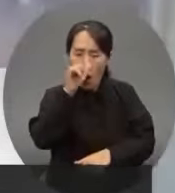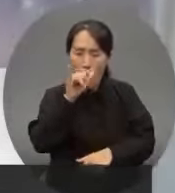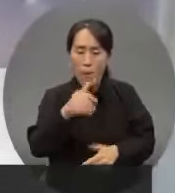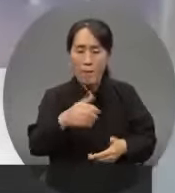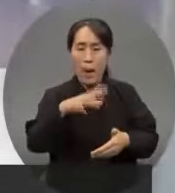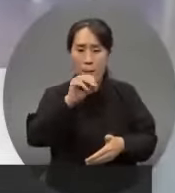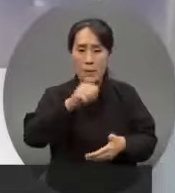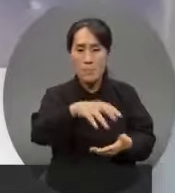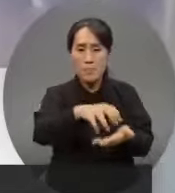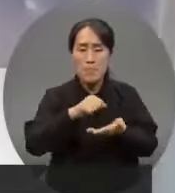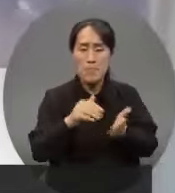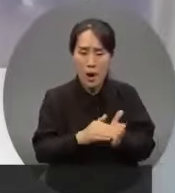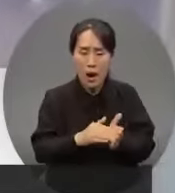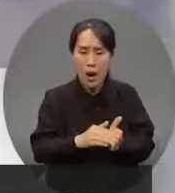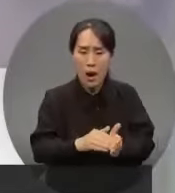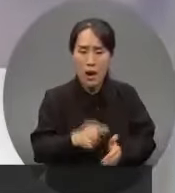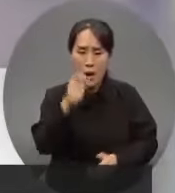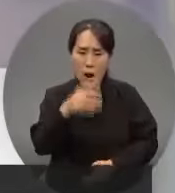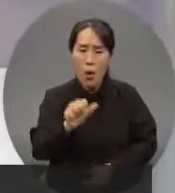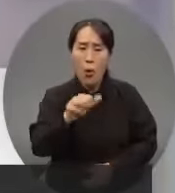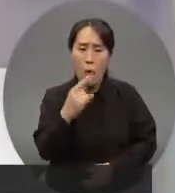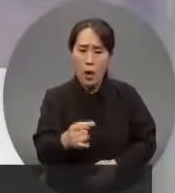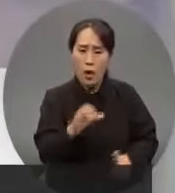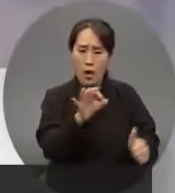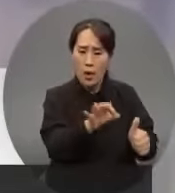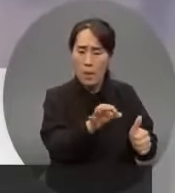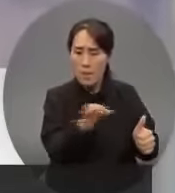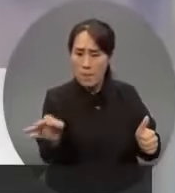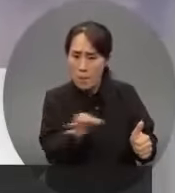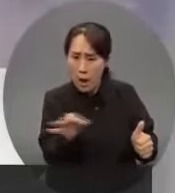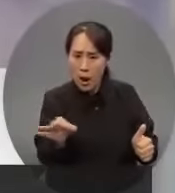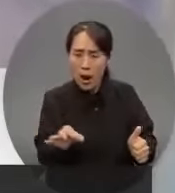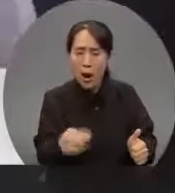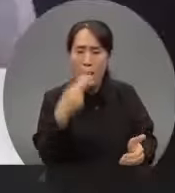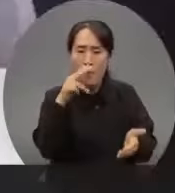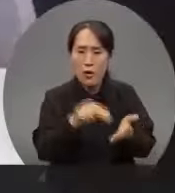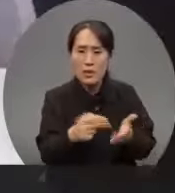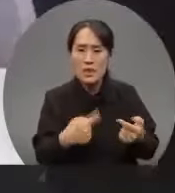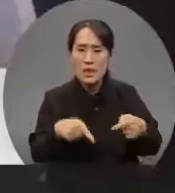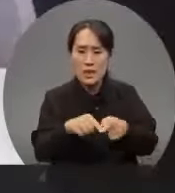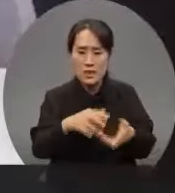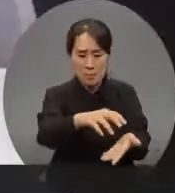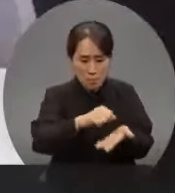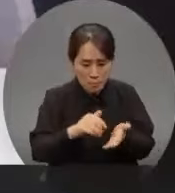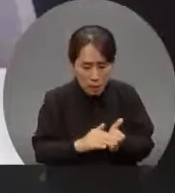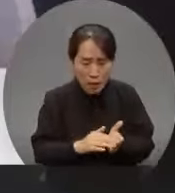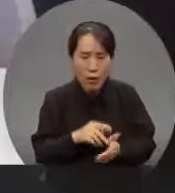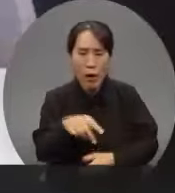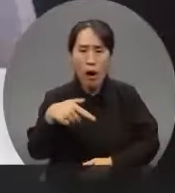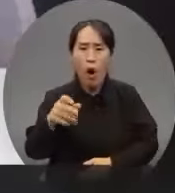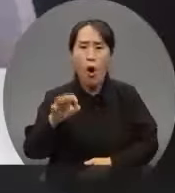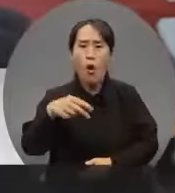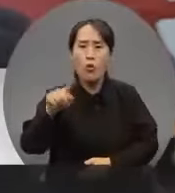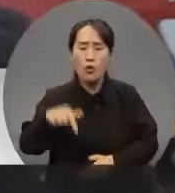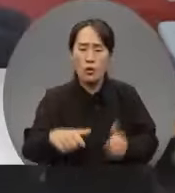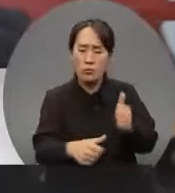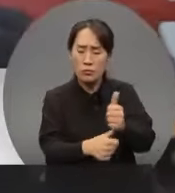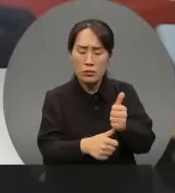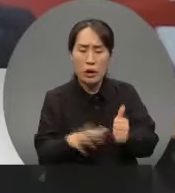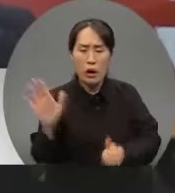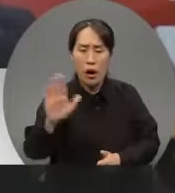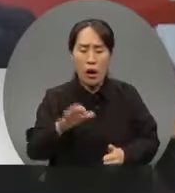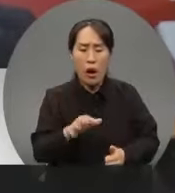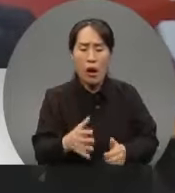부회장에게 다섯 차례에 걸쳐 금품을 건다는 내용의 메모도 함께 입수했는데 정부회장 측은 봉투를